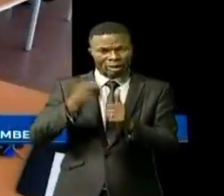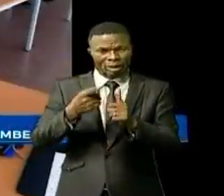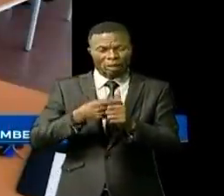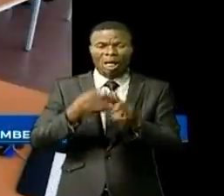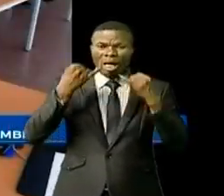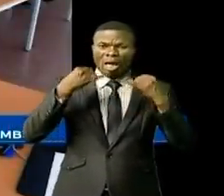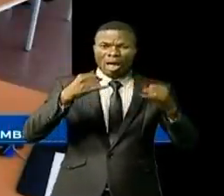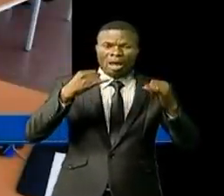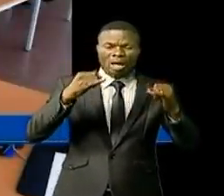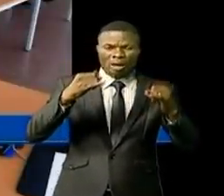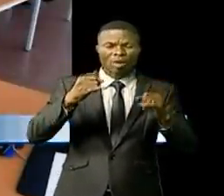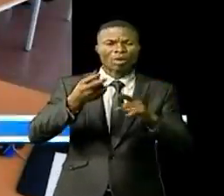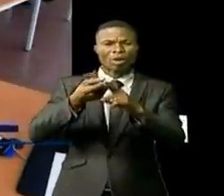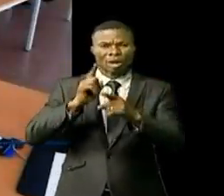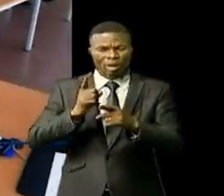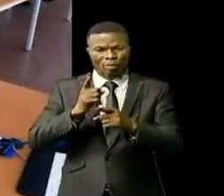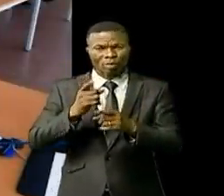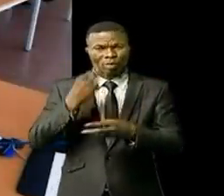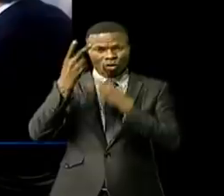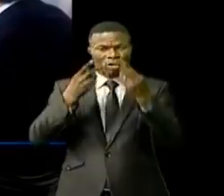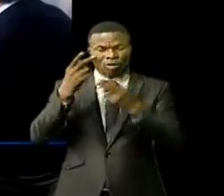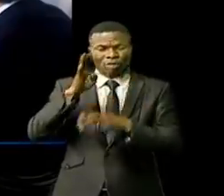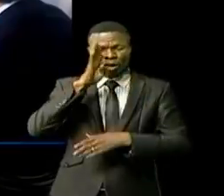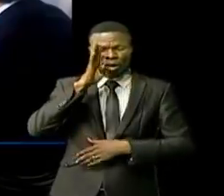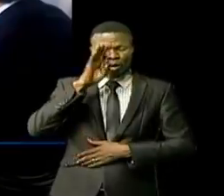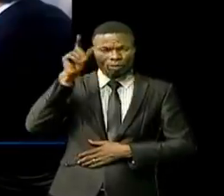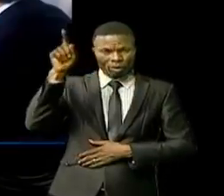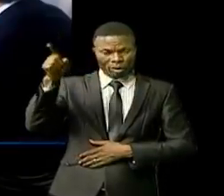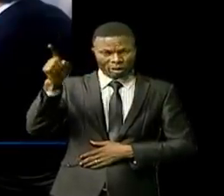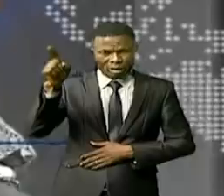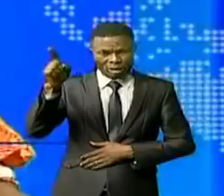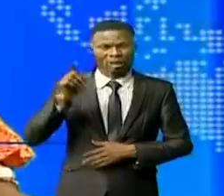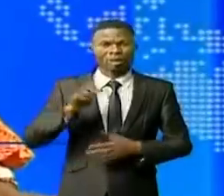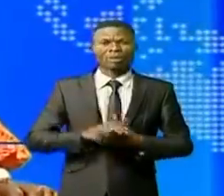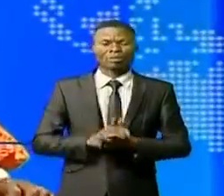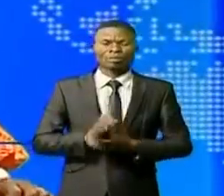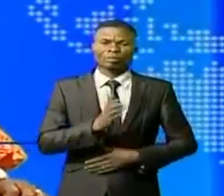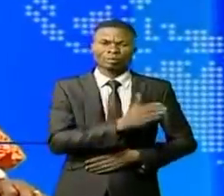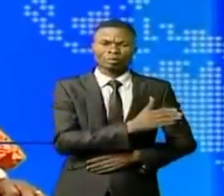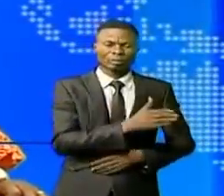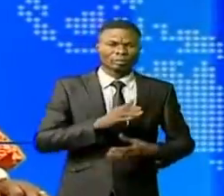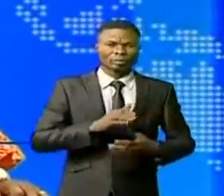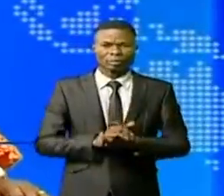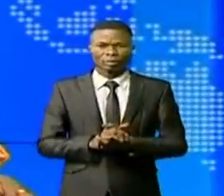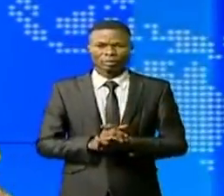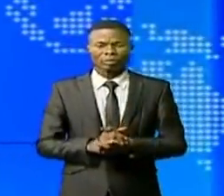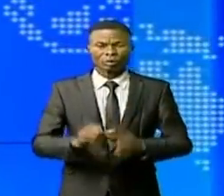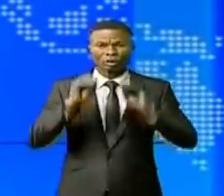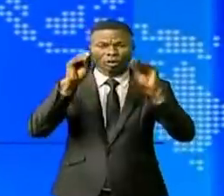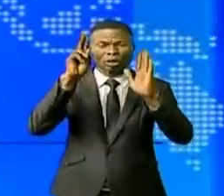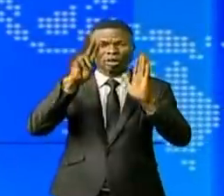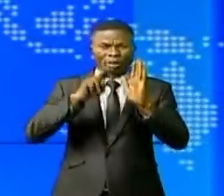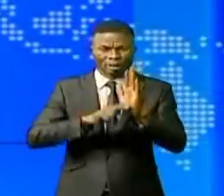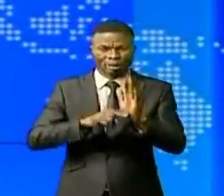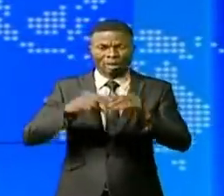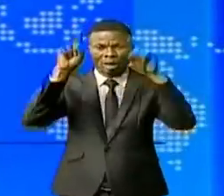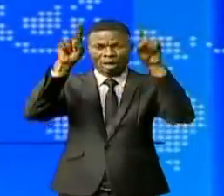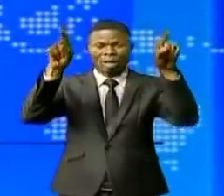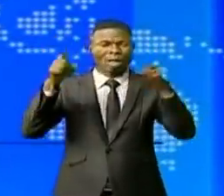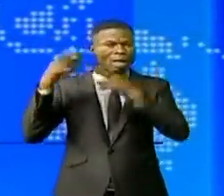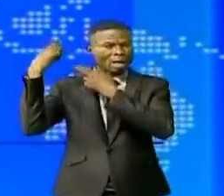informations reçues lors de son récent séjour de travail au Royaume de Belgique. L'enseignement par la radio